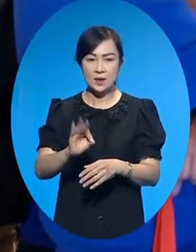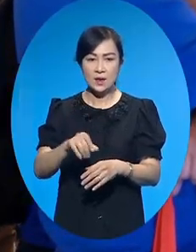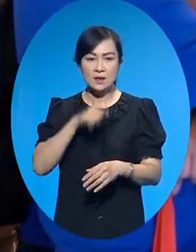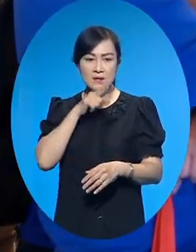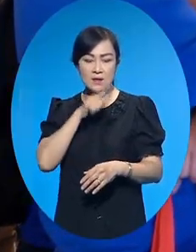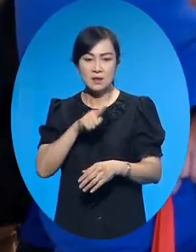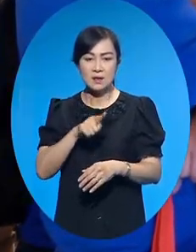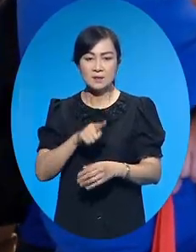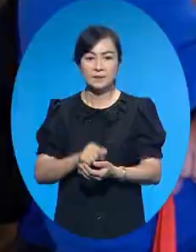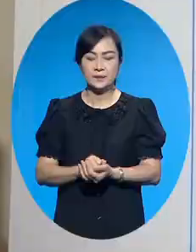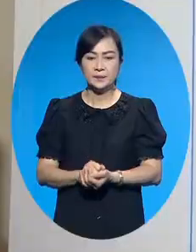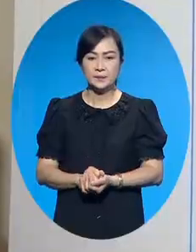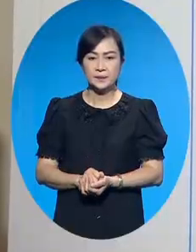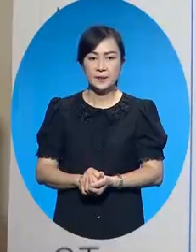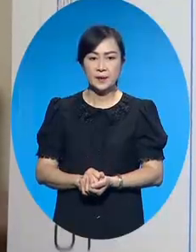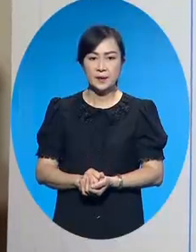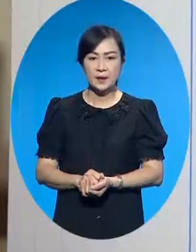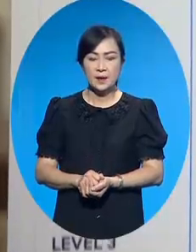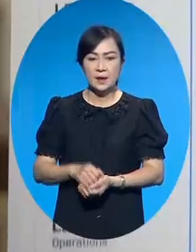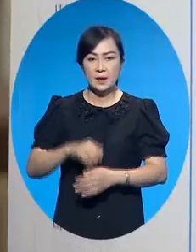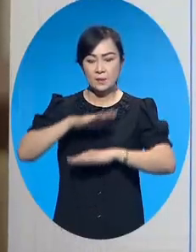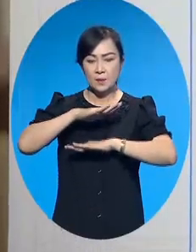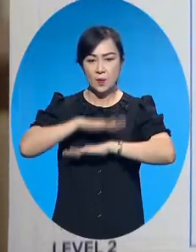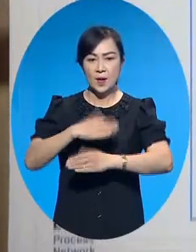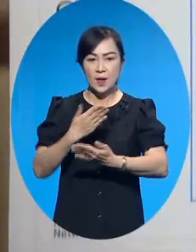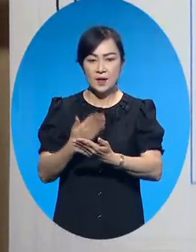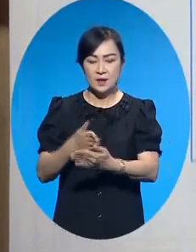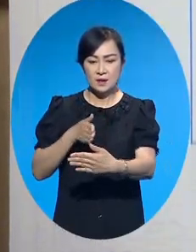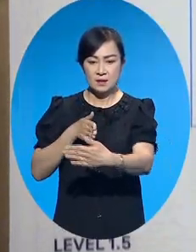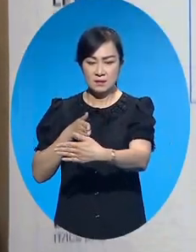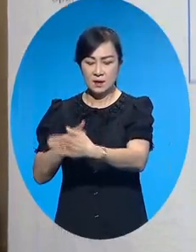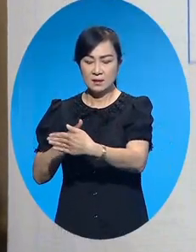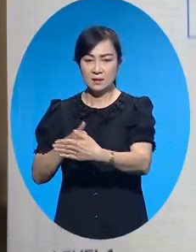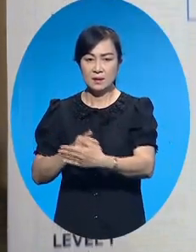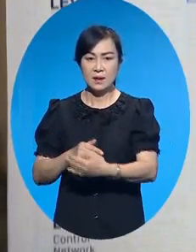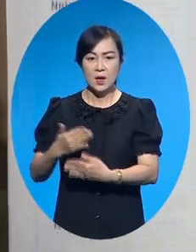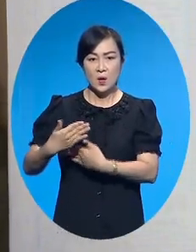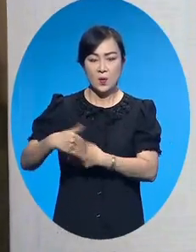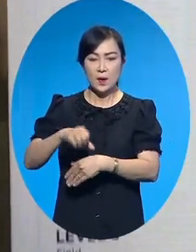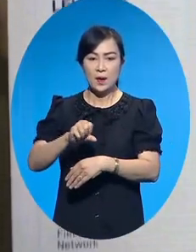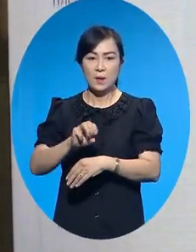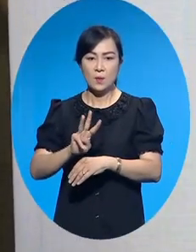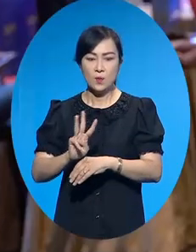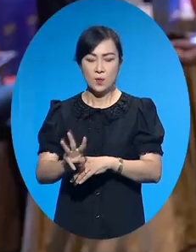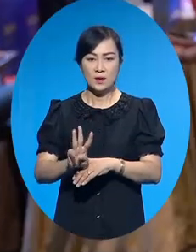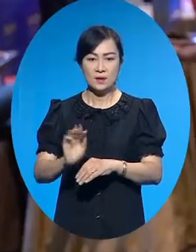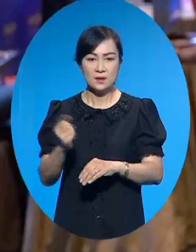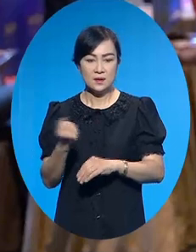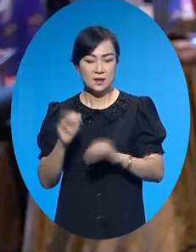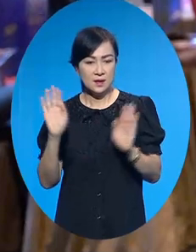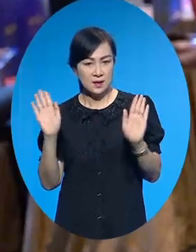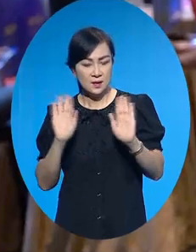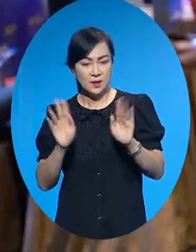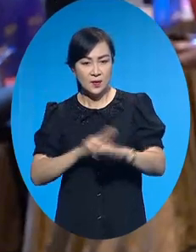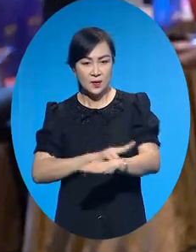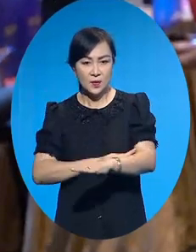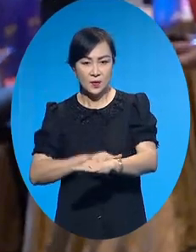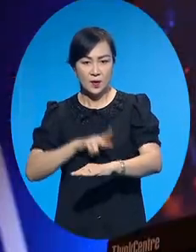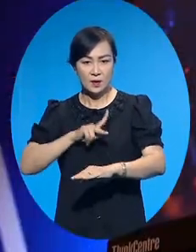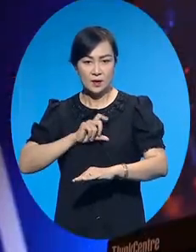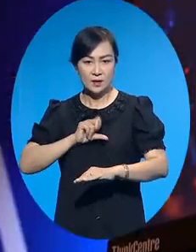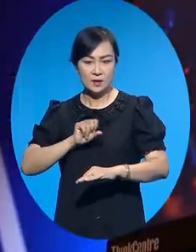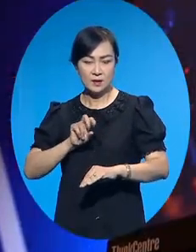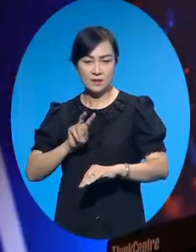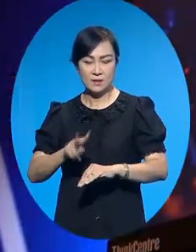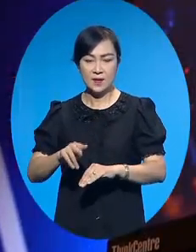và mô phỏng hệ thống phòng thủ an ninh mạng hiệu quả để ngăn chặn chúng. Ngoài ra, OpsWatch luôn mở cửa chào đón các chuyên gia, kỹ sư và sinh viên